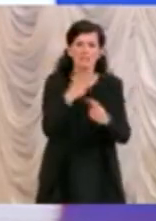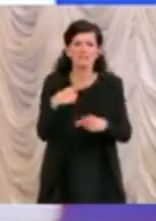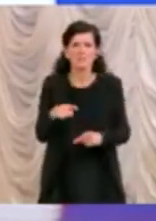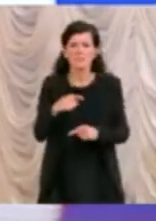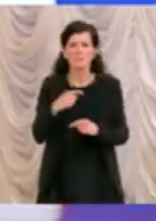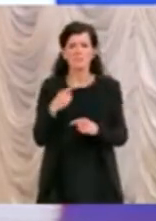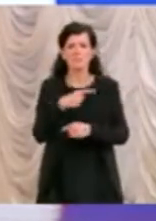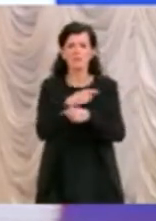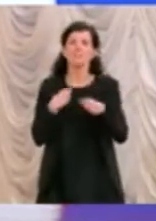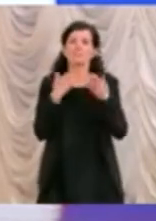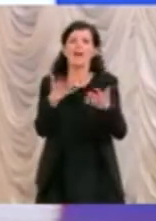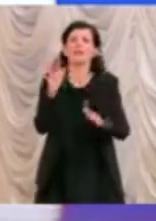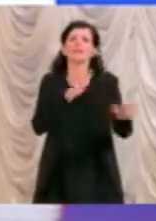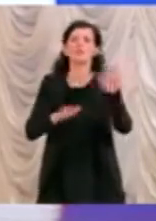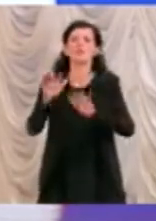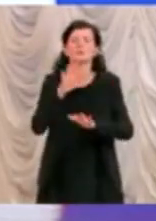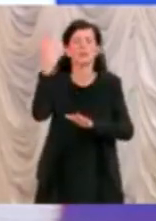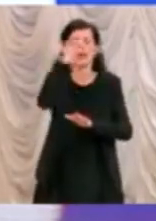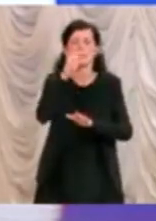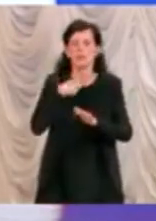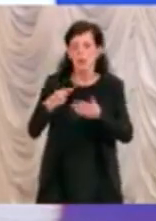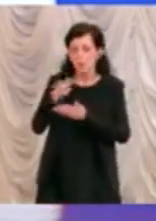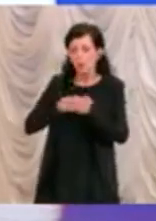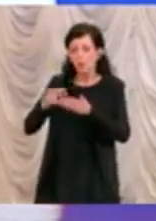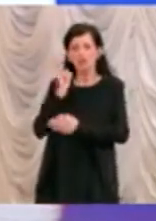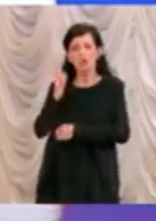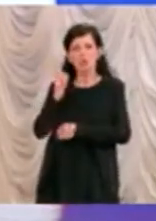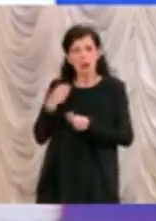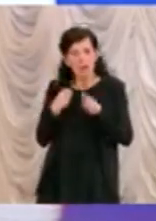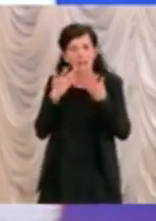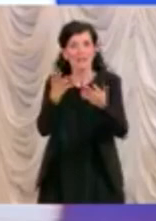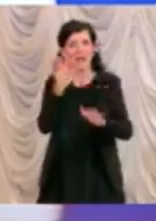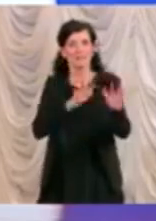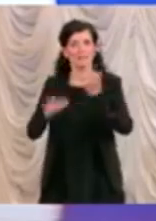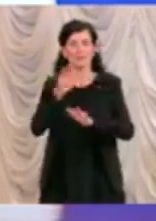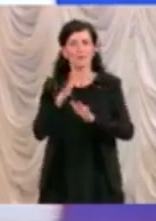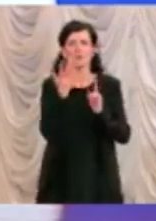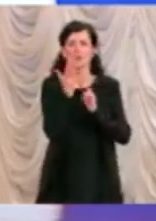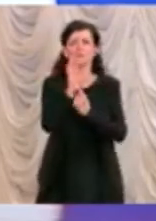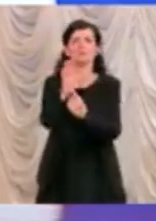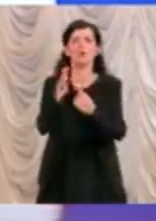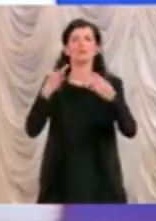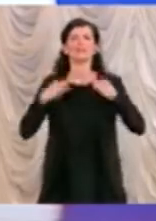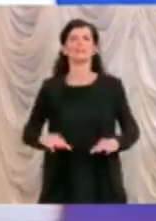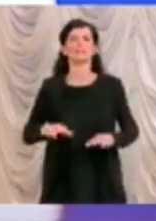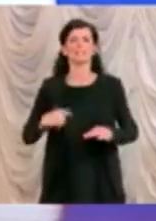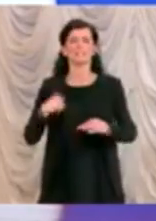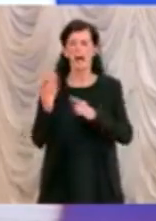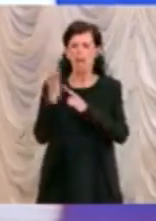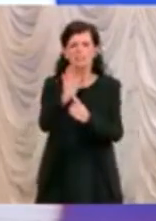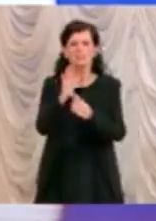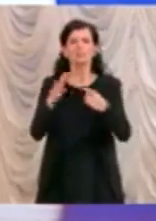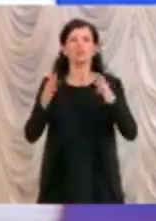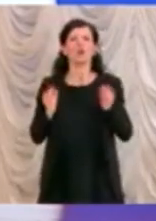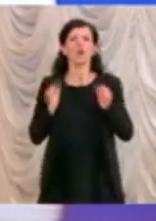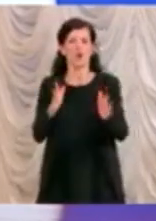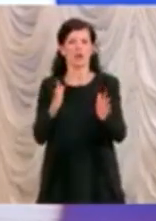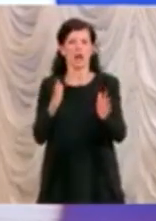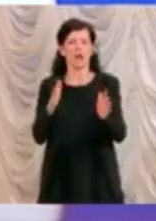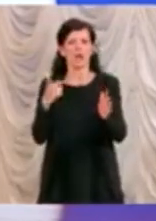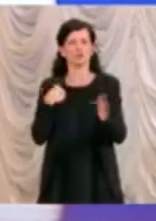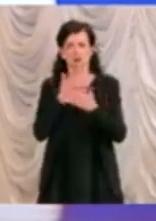progetto dobbiamo esprit esprimere la nostra dignità la forza del nostro coraggio della nostra lungimiranza